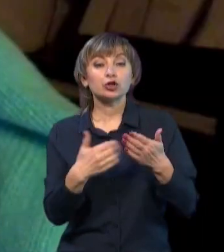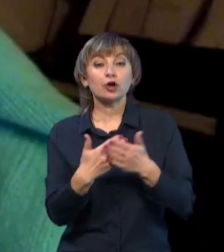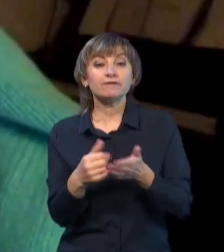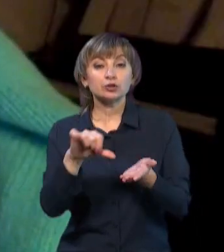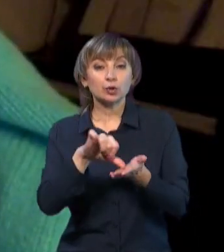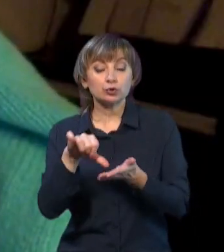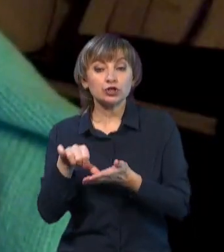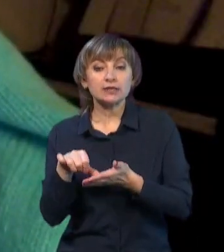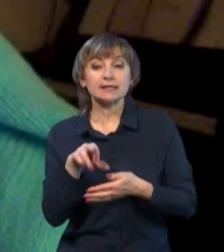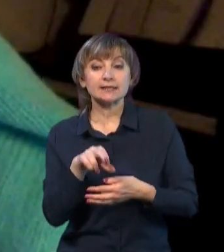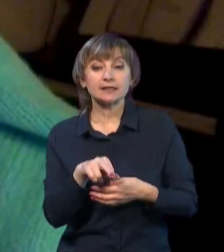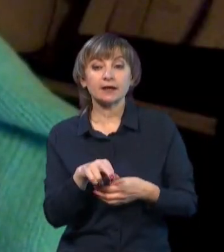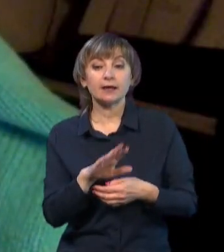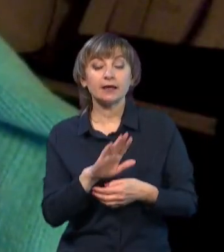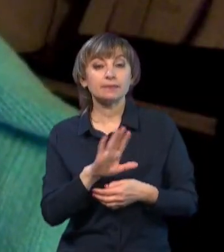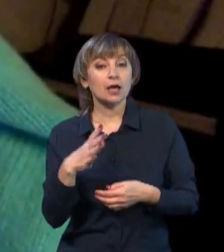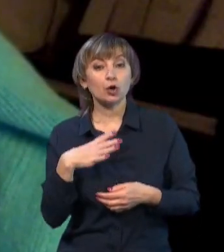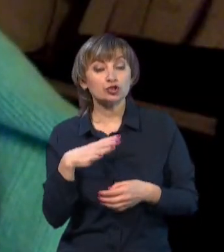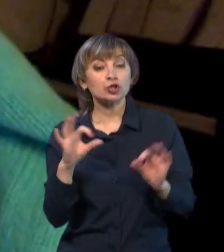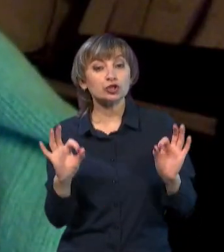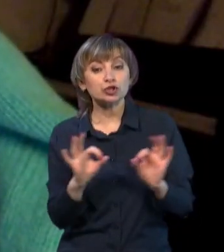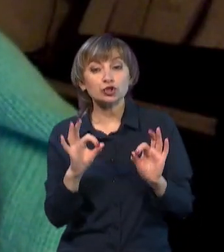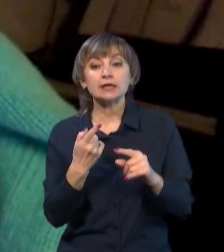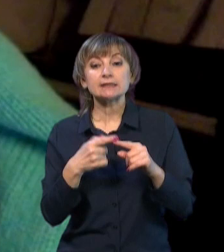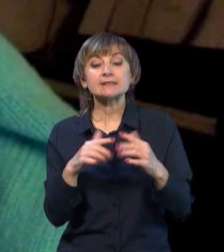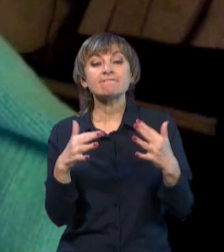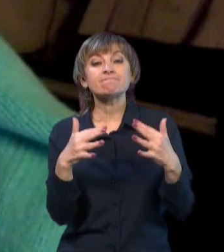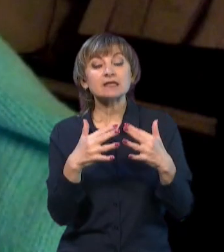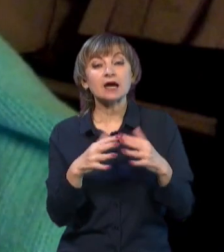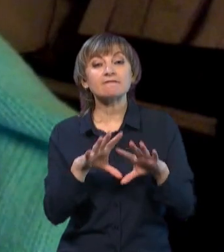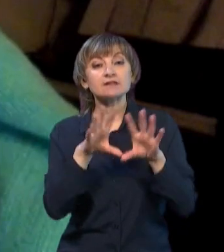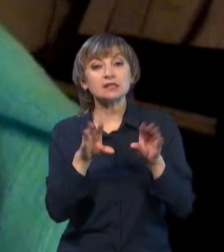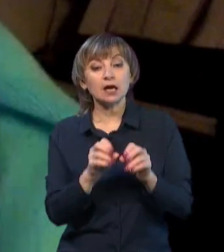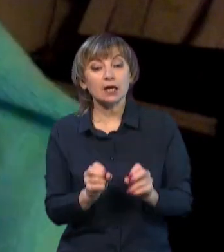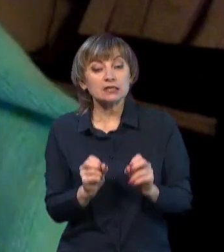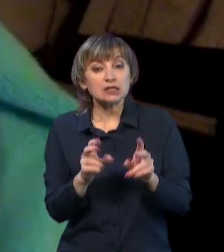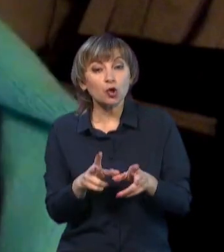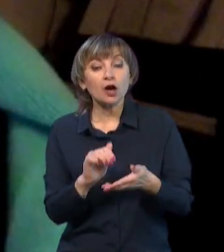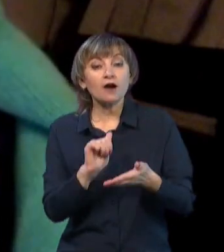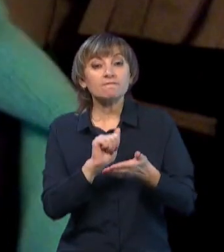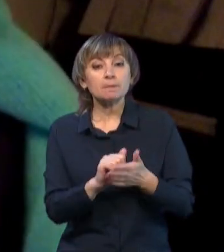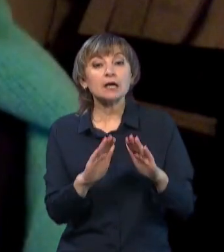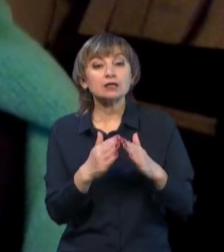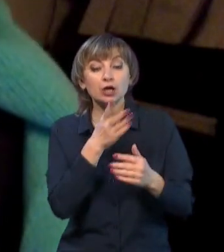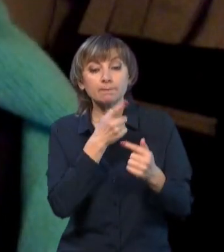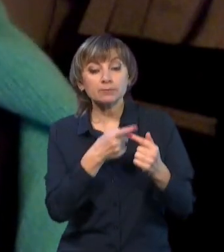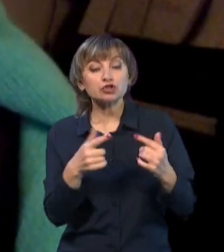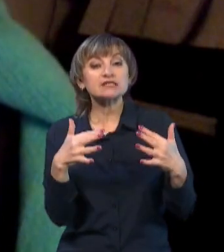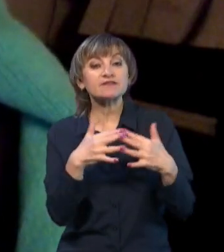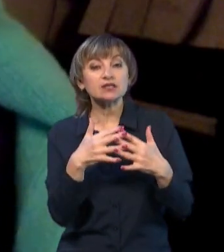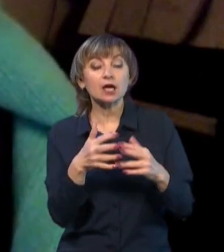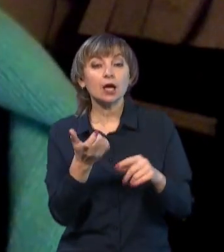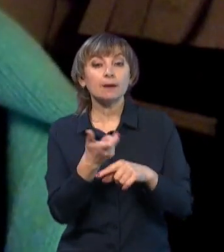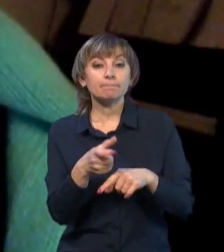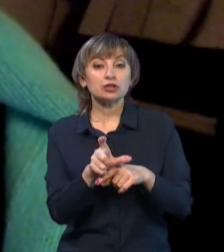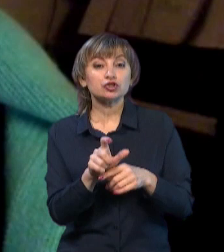долучаються. Я не очікувала нічого, тому що це війна, і взагалі дуже ризиковано випускати книжку в час війни, і